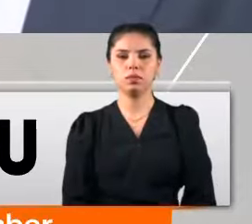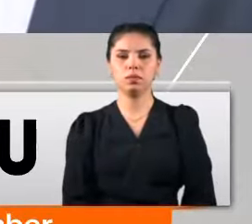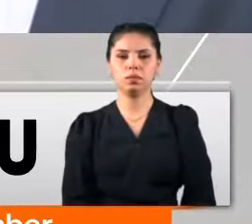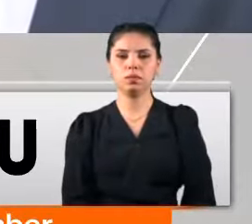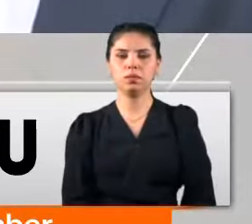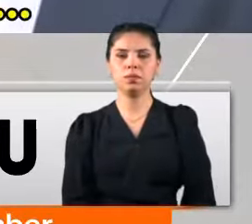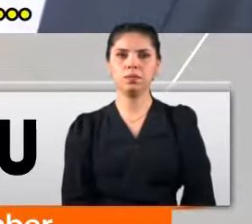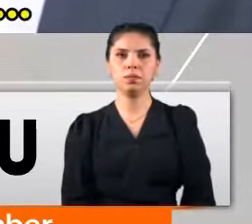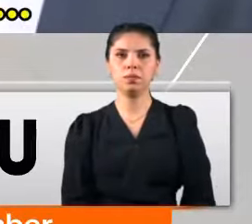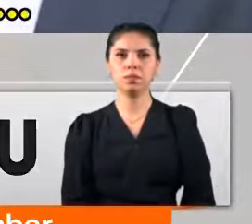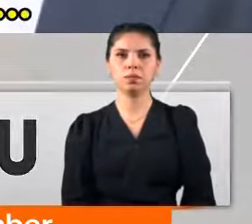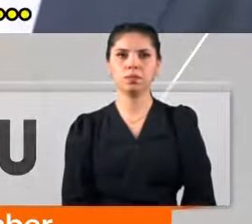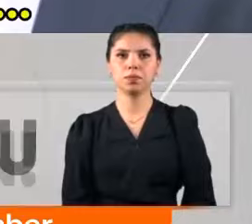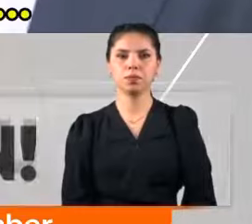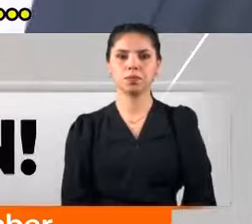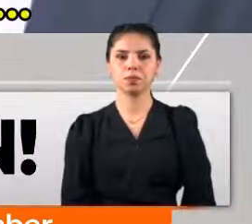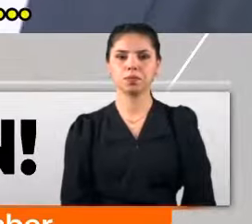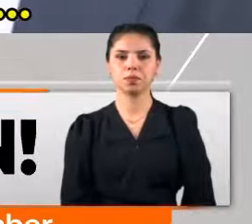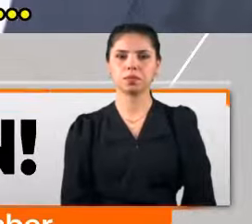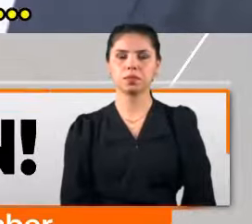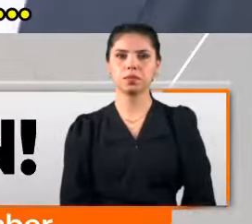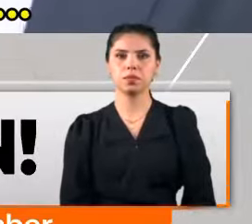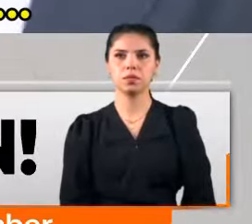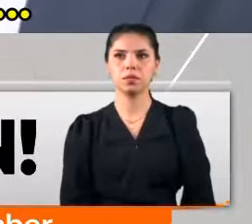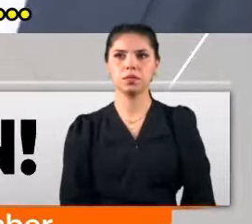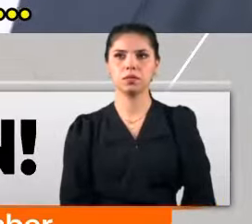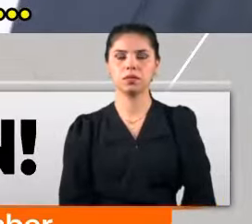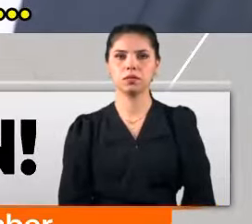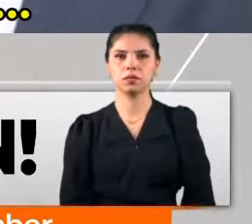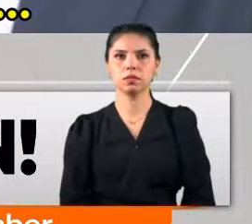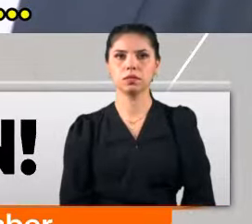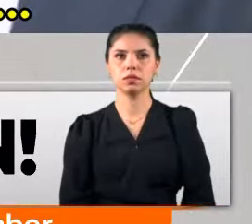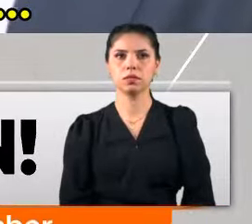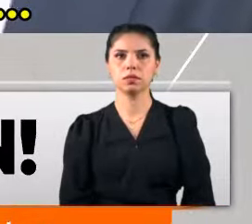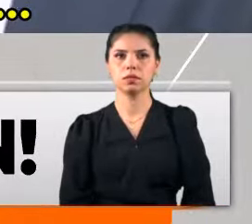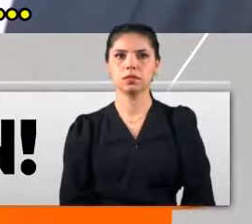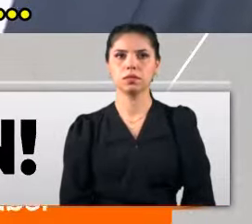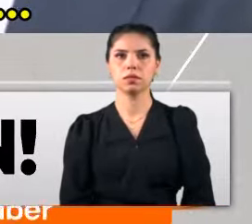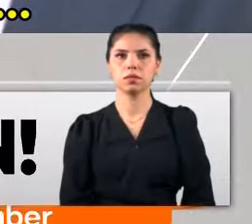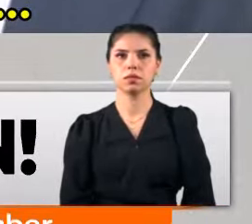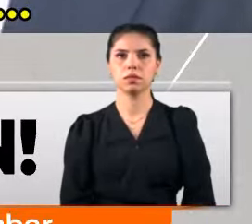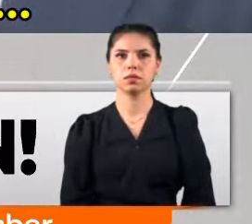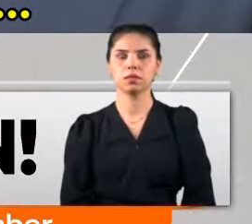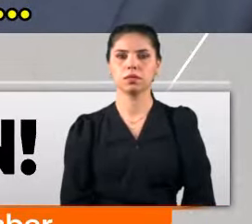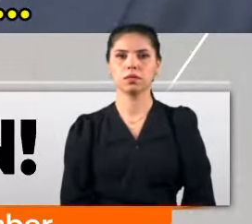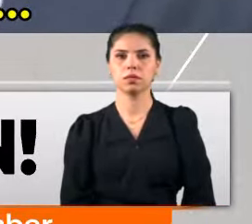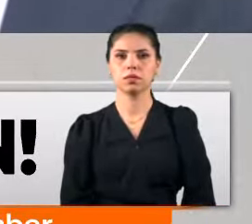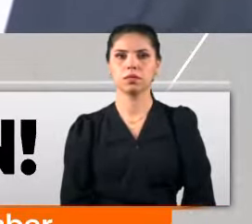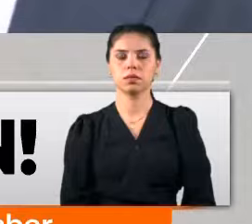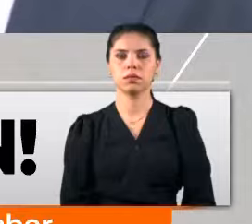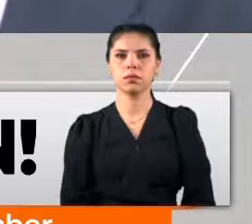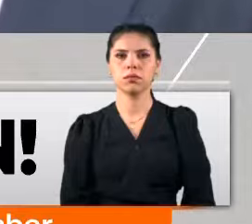sonuç alamadıkları takdirde o yazılı müracaatlarının bir kopyasını ekleyerek internetten tüketici hakem